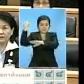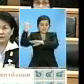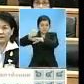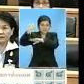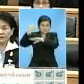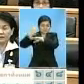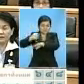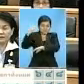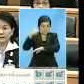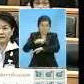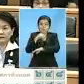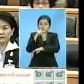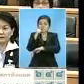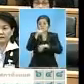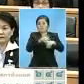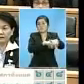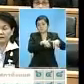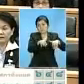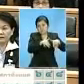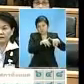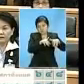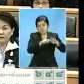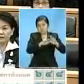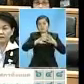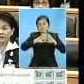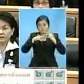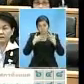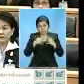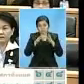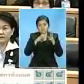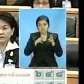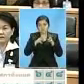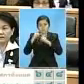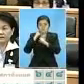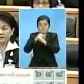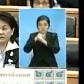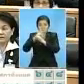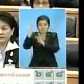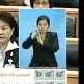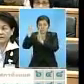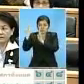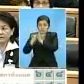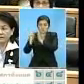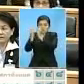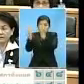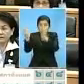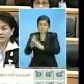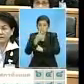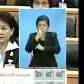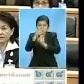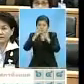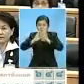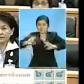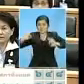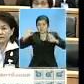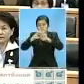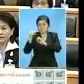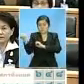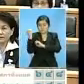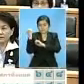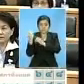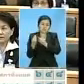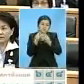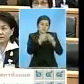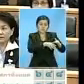านั้นเพราะฉะนั้นจิตวิญญาณในการร่างกฎหมายรัฐธรรมนูญก็จะไม่ให้ความสำคัญอำนาจของประชาช